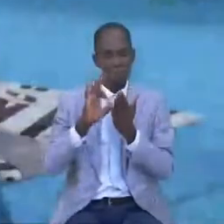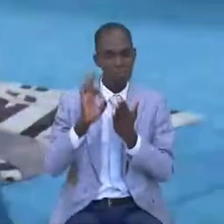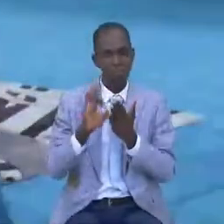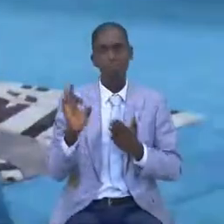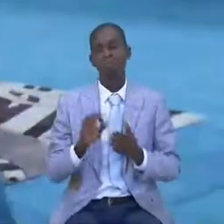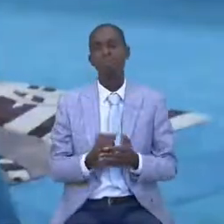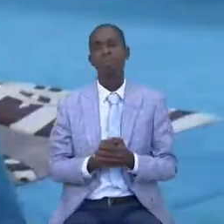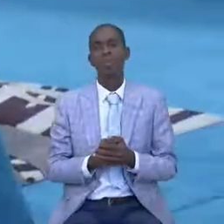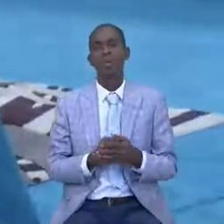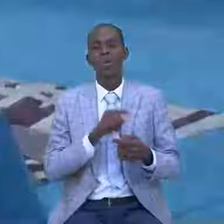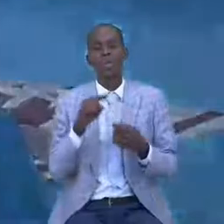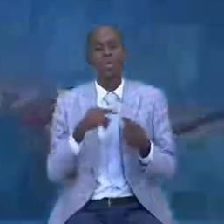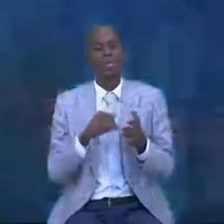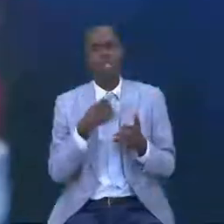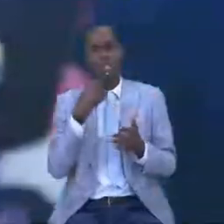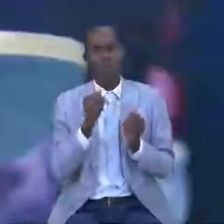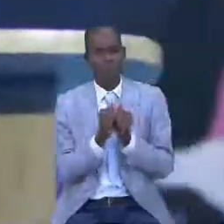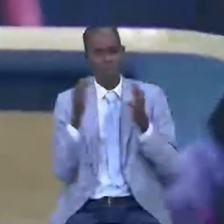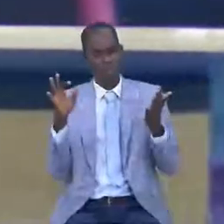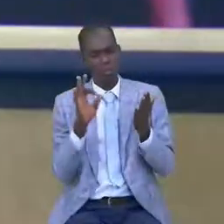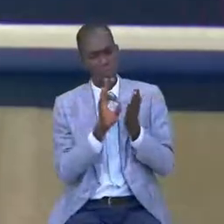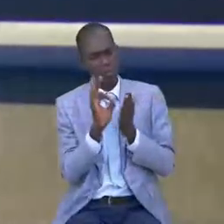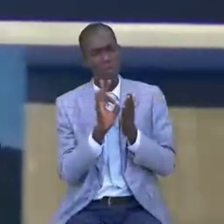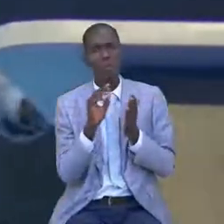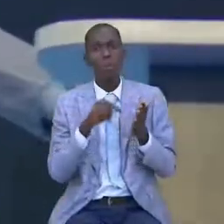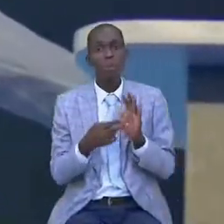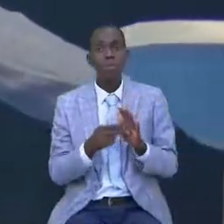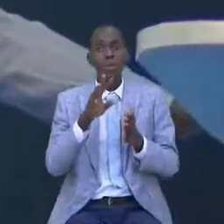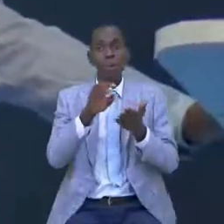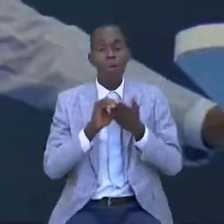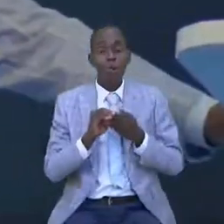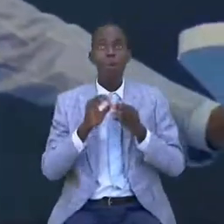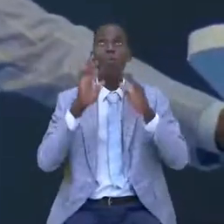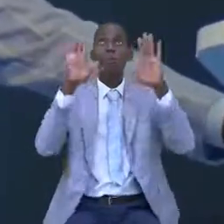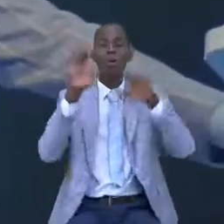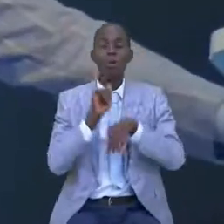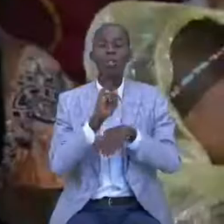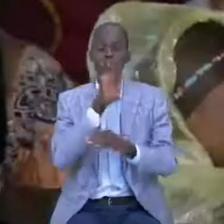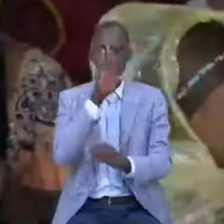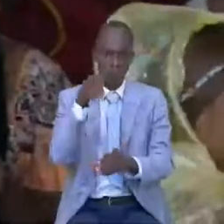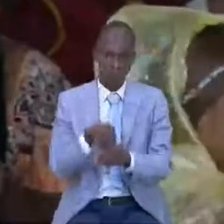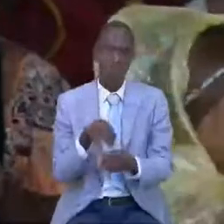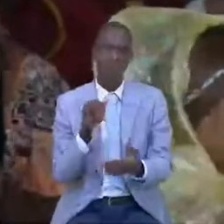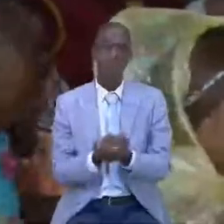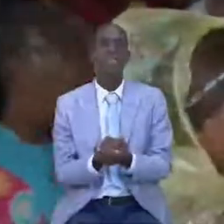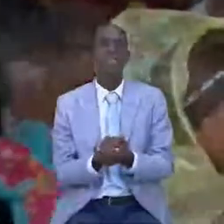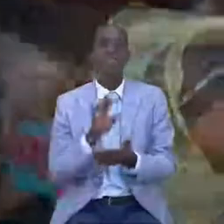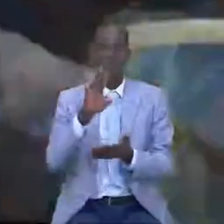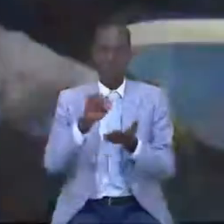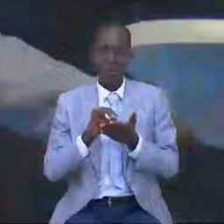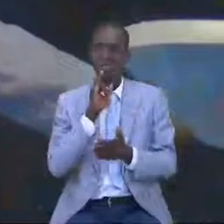ce soir. Et sans nombre, voyons cela, quand il dit sans nombre,